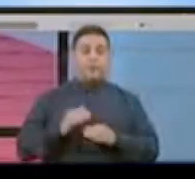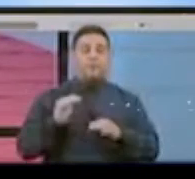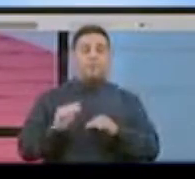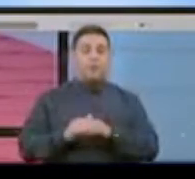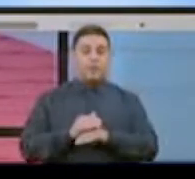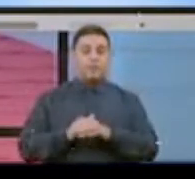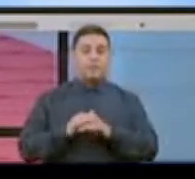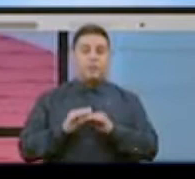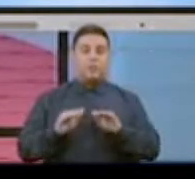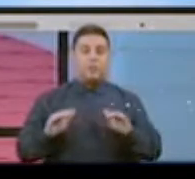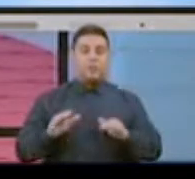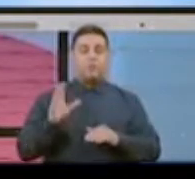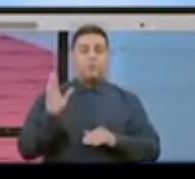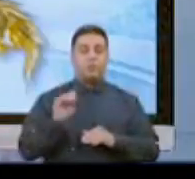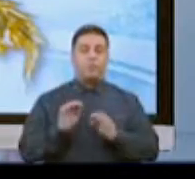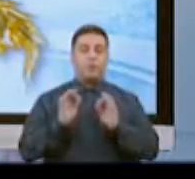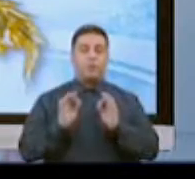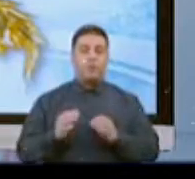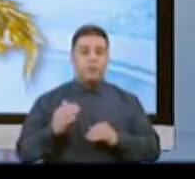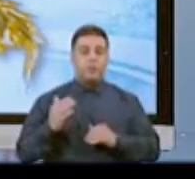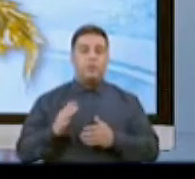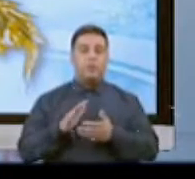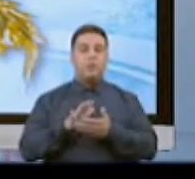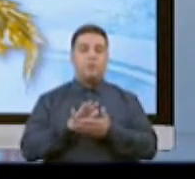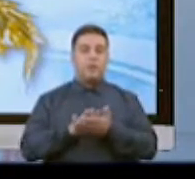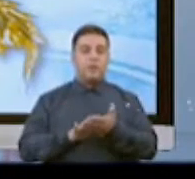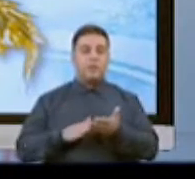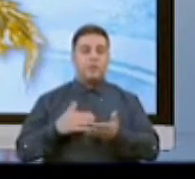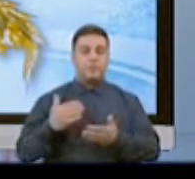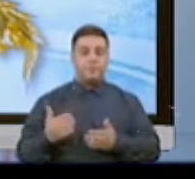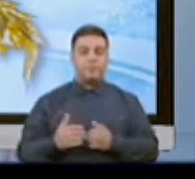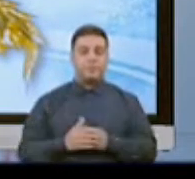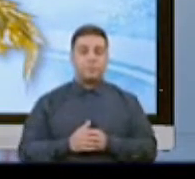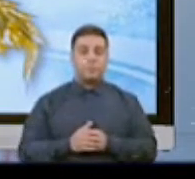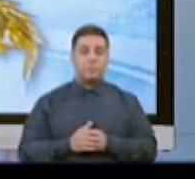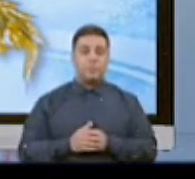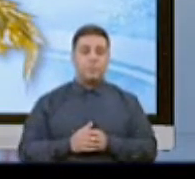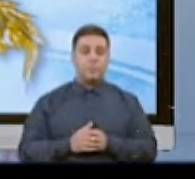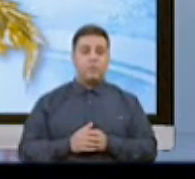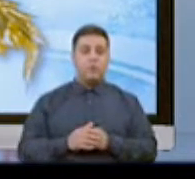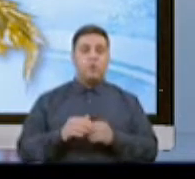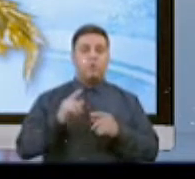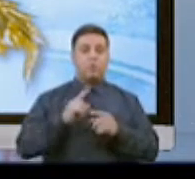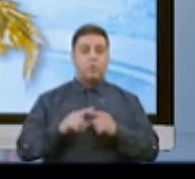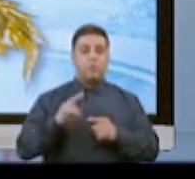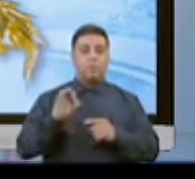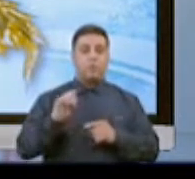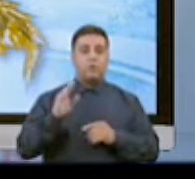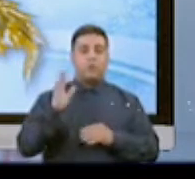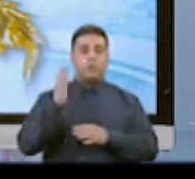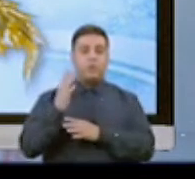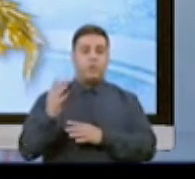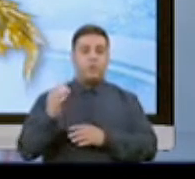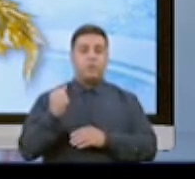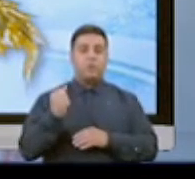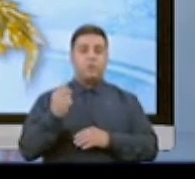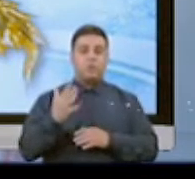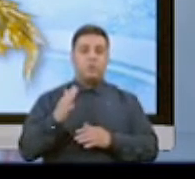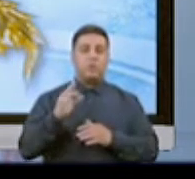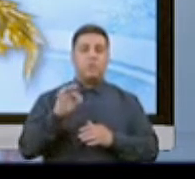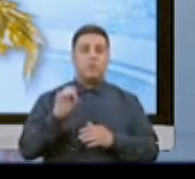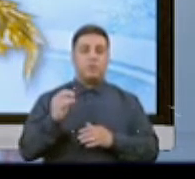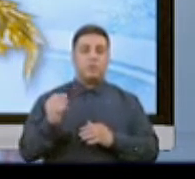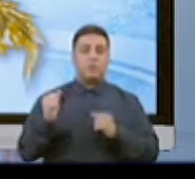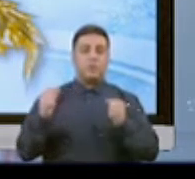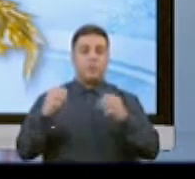Молодцы, ребята, все правильно. Дальше. Скоро под деревом несколько принцесс собрались.